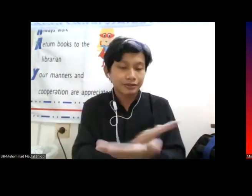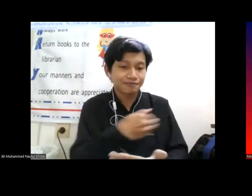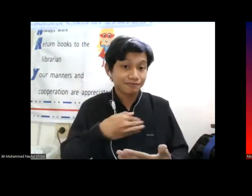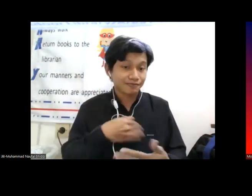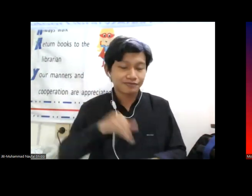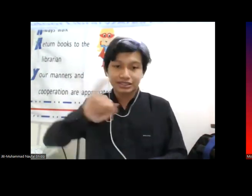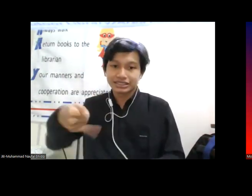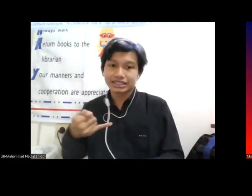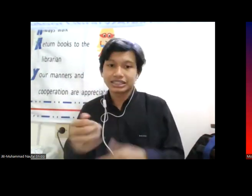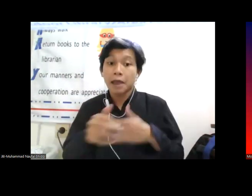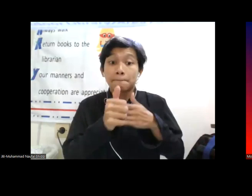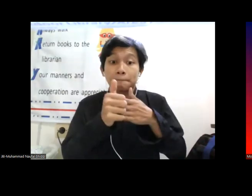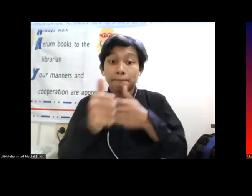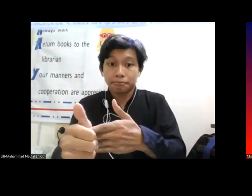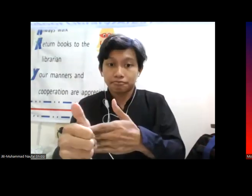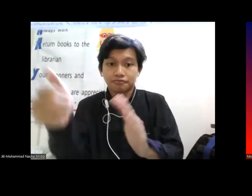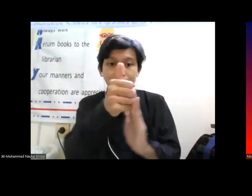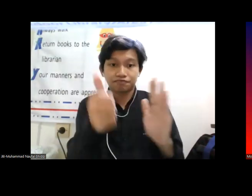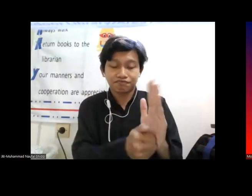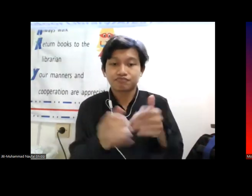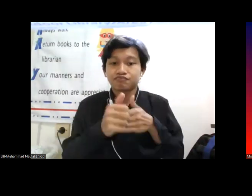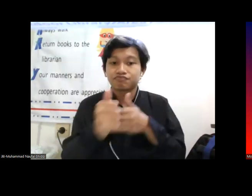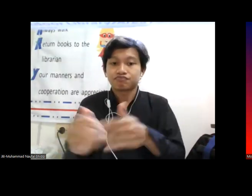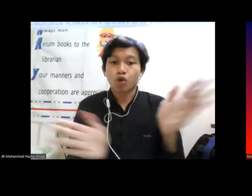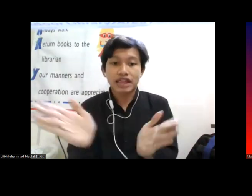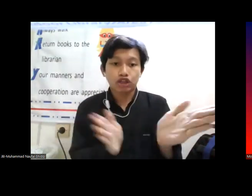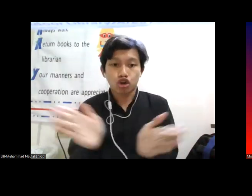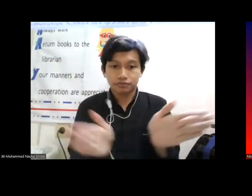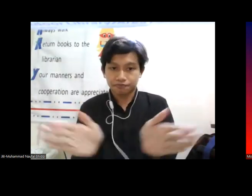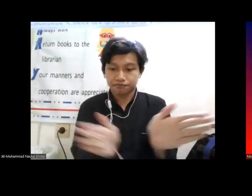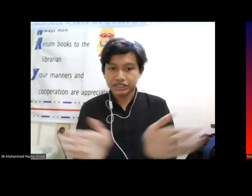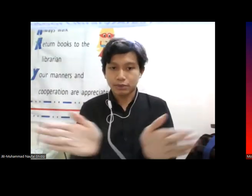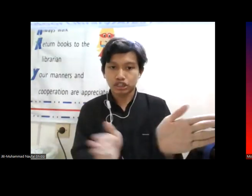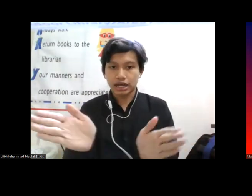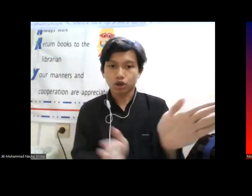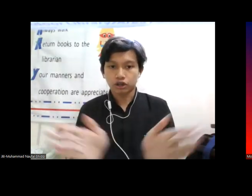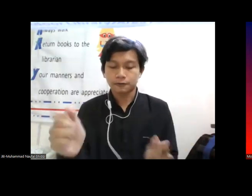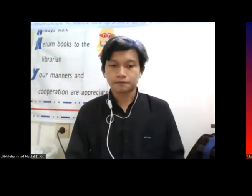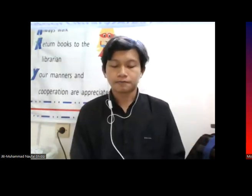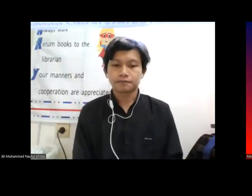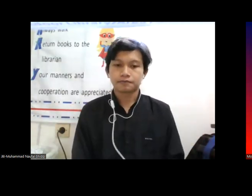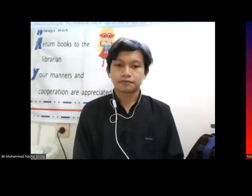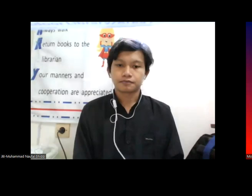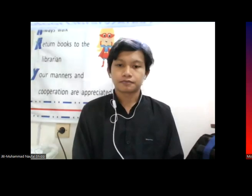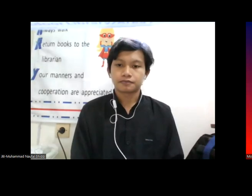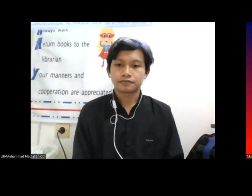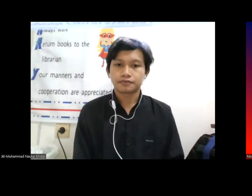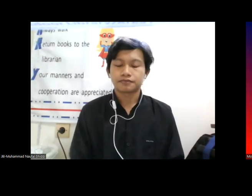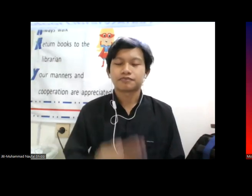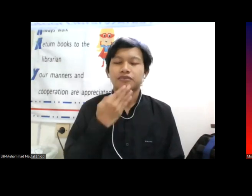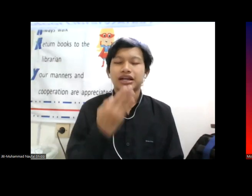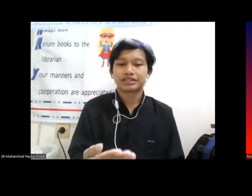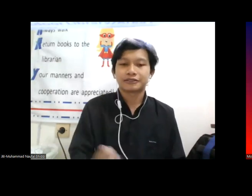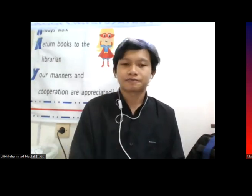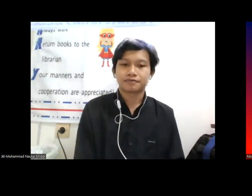dalam acara pada pagi hari ini acara pada pagi hari ini Terima kasih